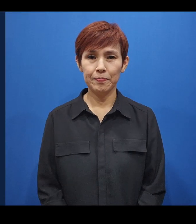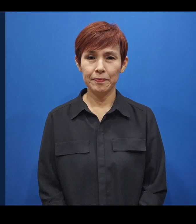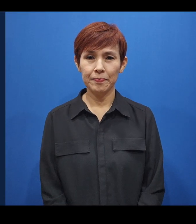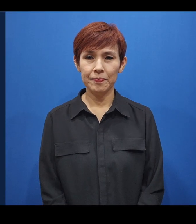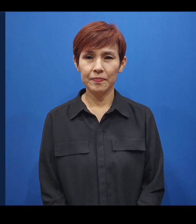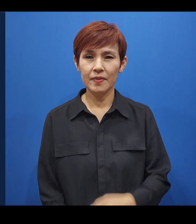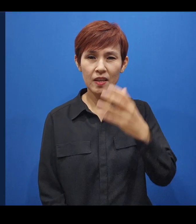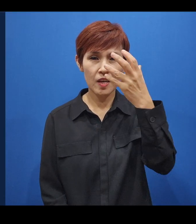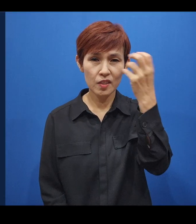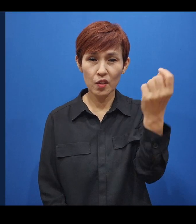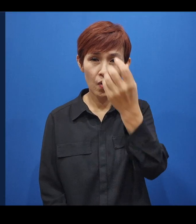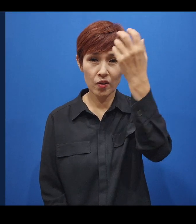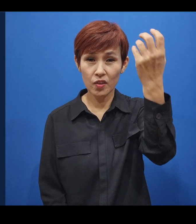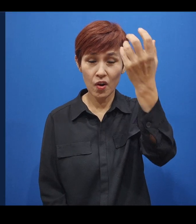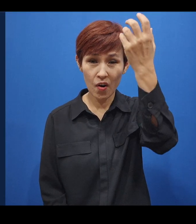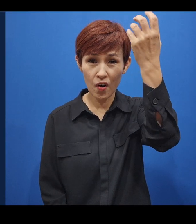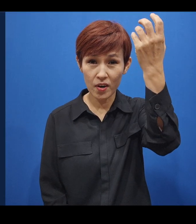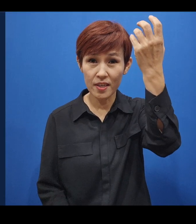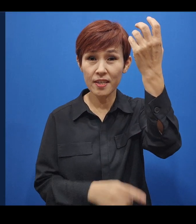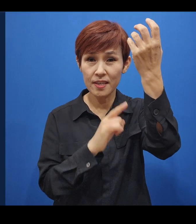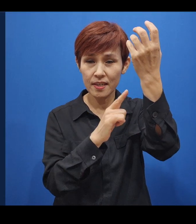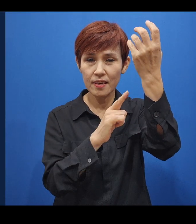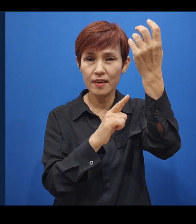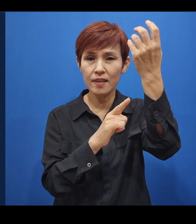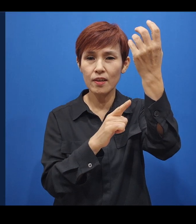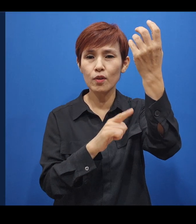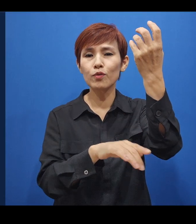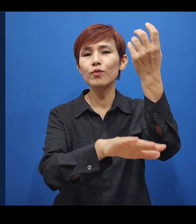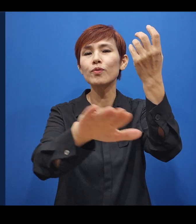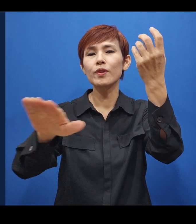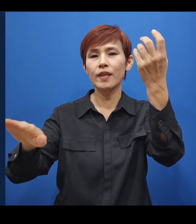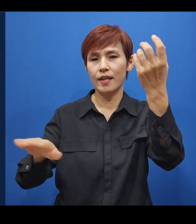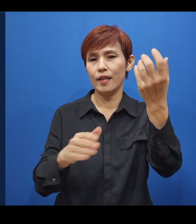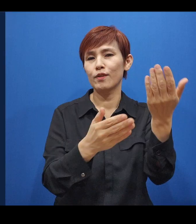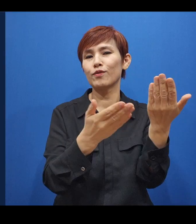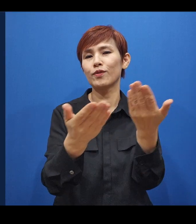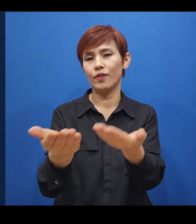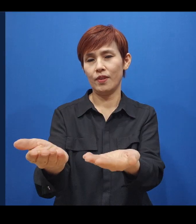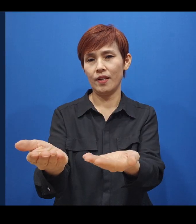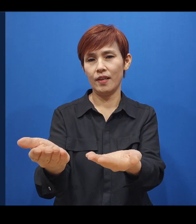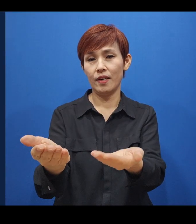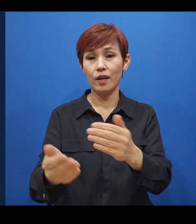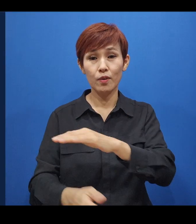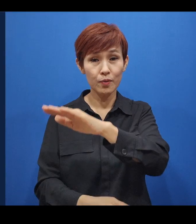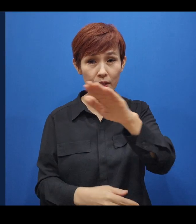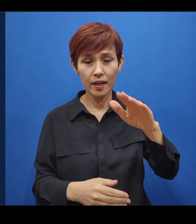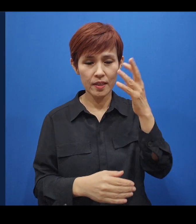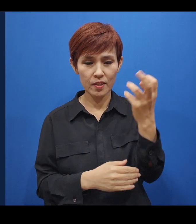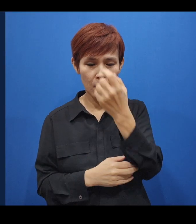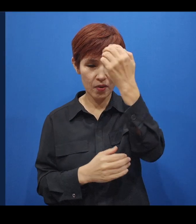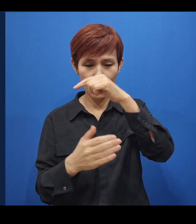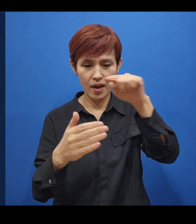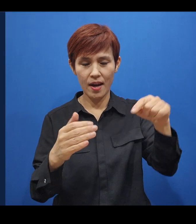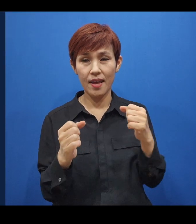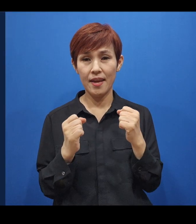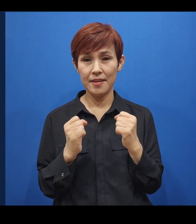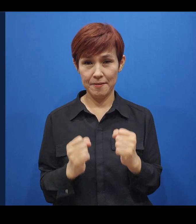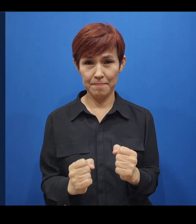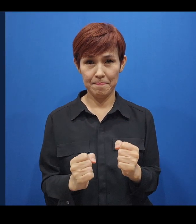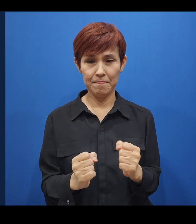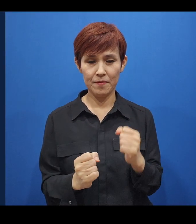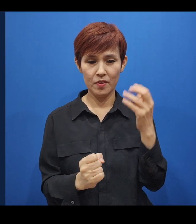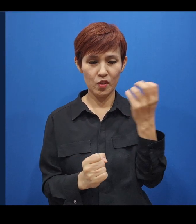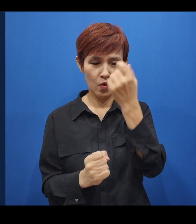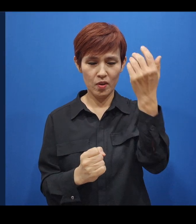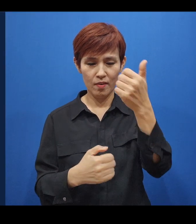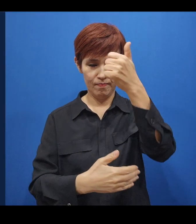그런데 그 성령을 어떻게 하셨대요? 그의 성령을 우리에게 주심으로 우리가 그 안에 거하고 그가 우리 안에